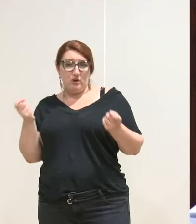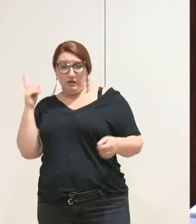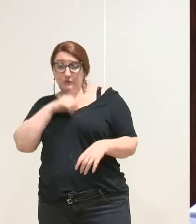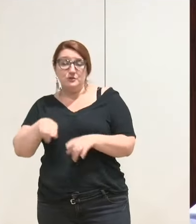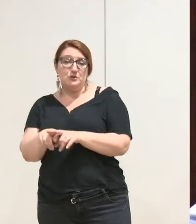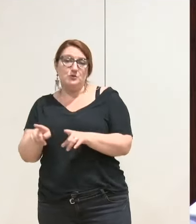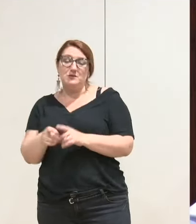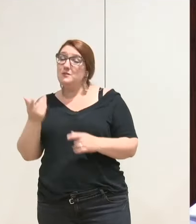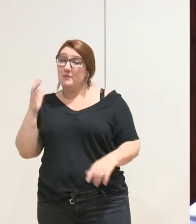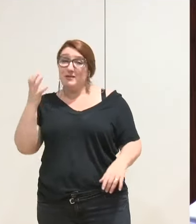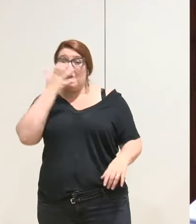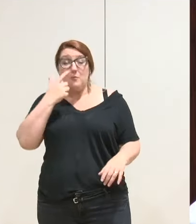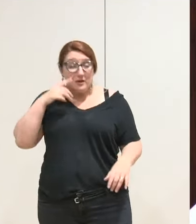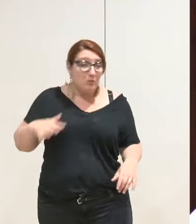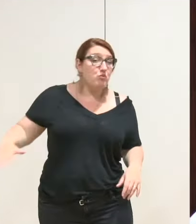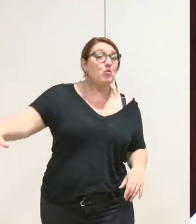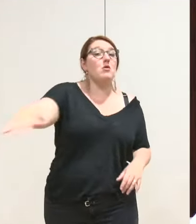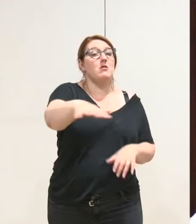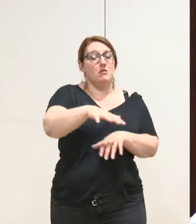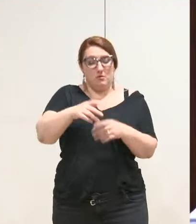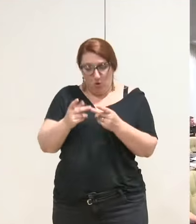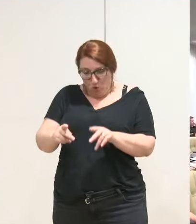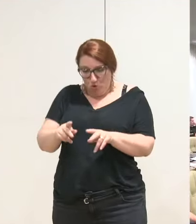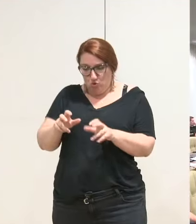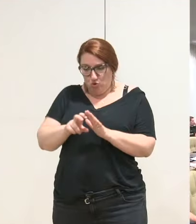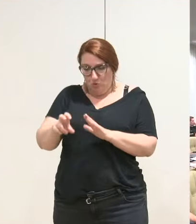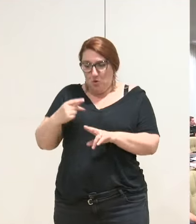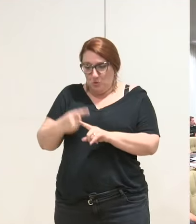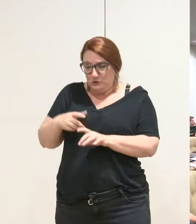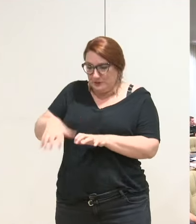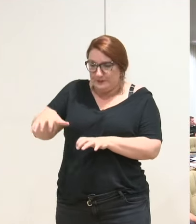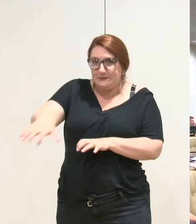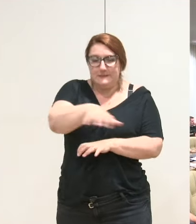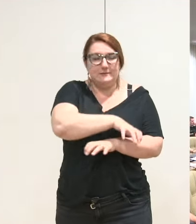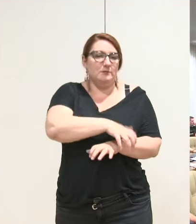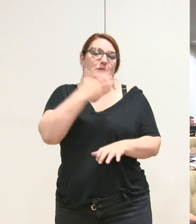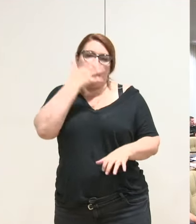un échec dramatique pour l'ensemble de l'agglomération monsieur